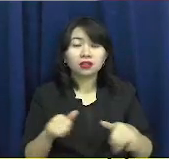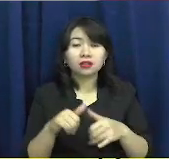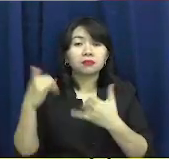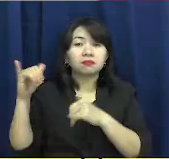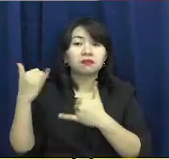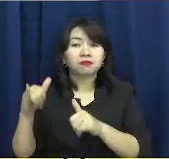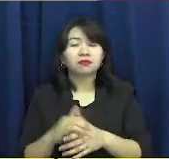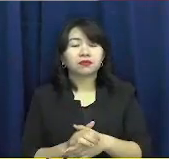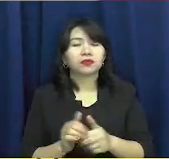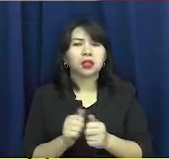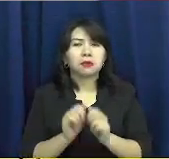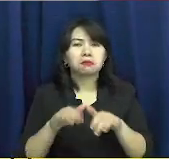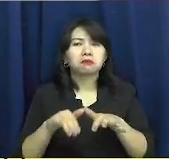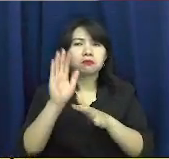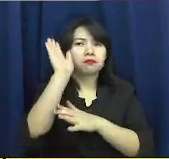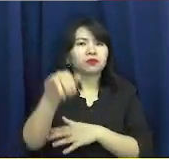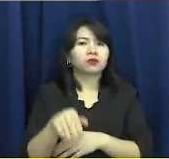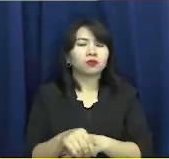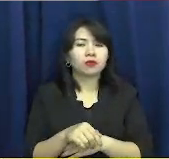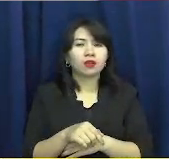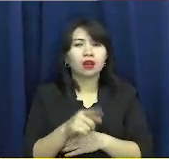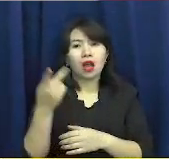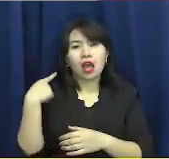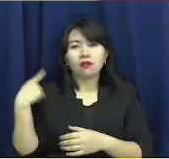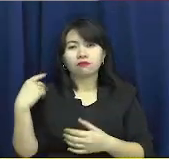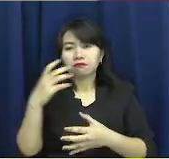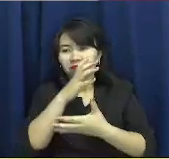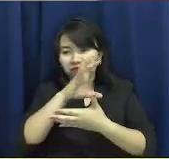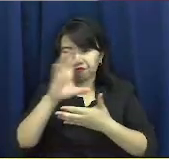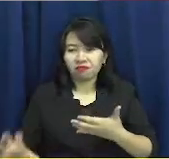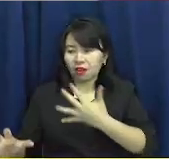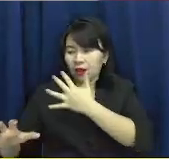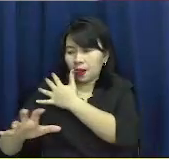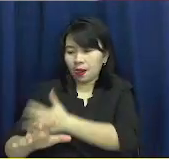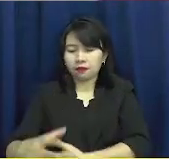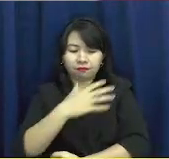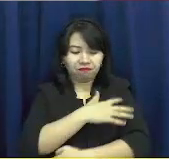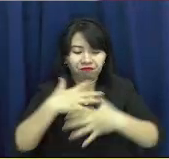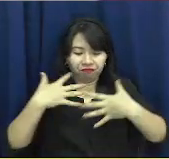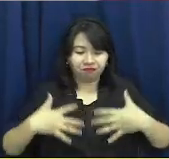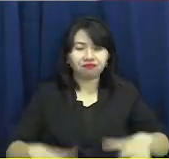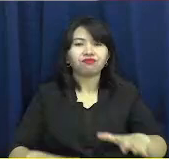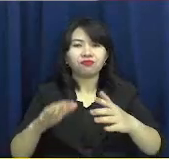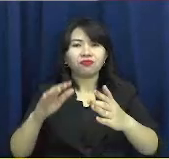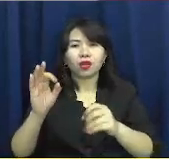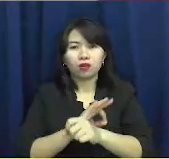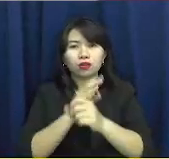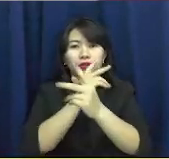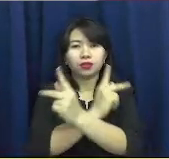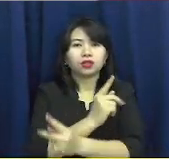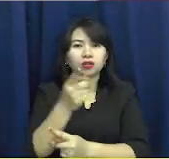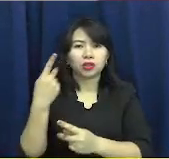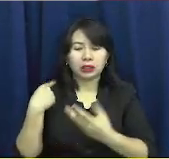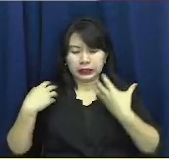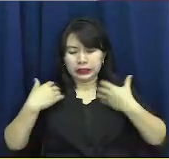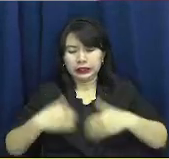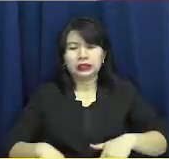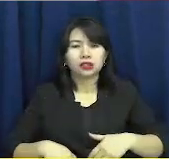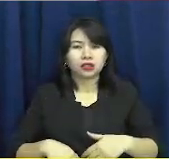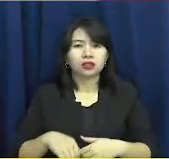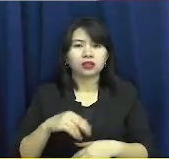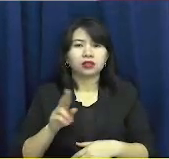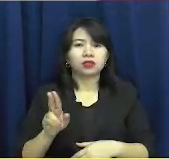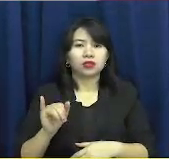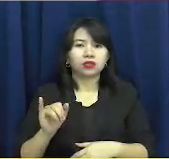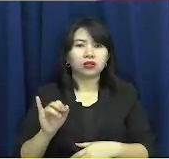socks, may elbow protection pa, may wrist, may headband pa. Pambihira, full protection ka pa, may knee support pa yan. Pambihira,